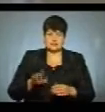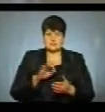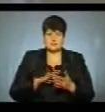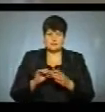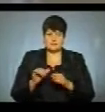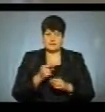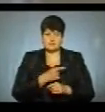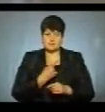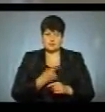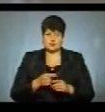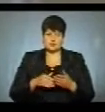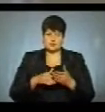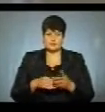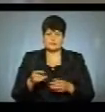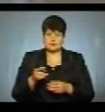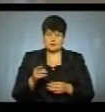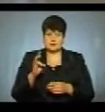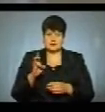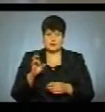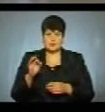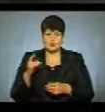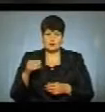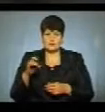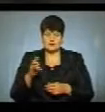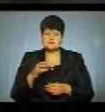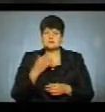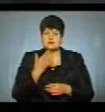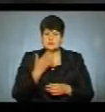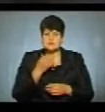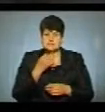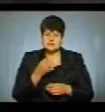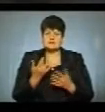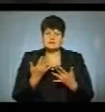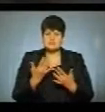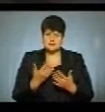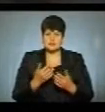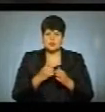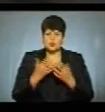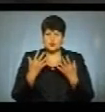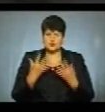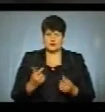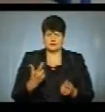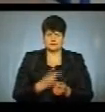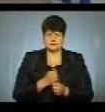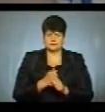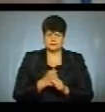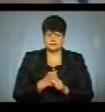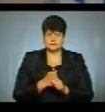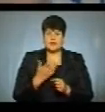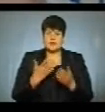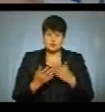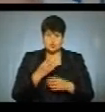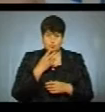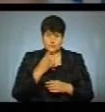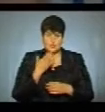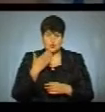первинної медико-санітарної допомоги Тернополя Надія Боднар повідомила, скільки людей вакцинується від дифтерії щодня. Якщо подивитися